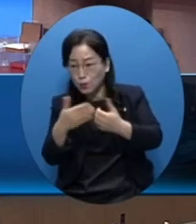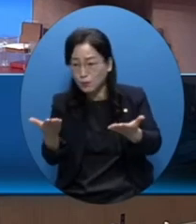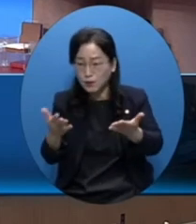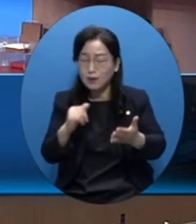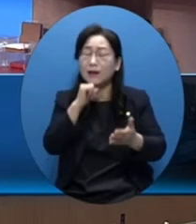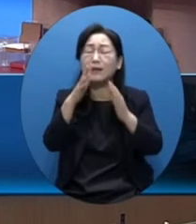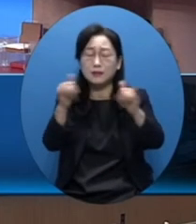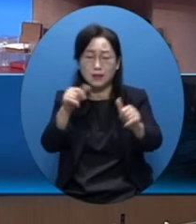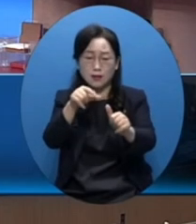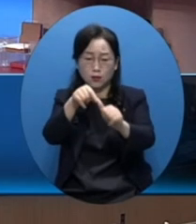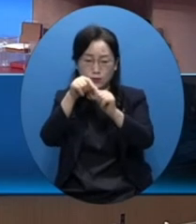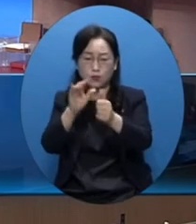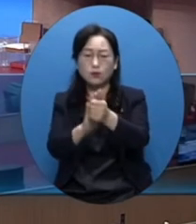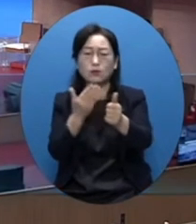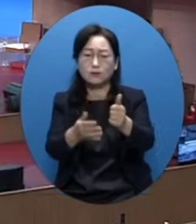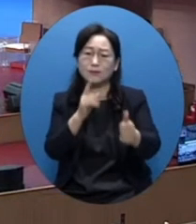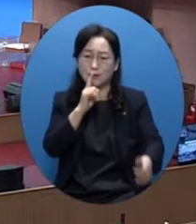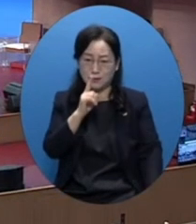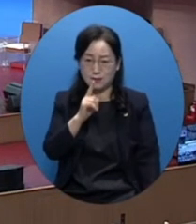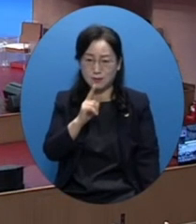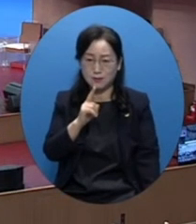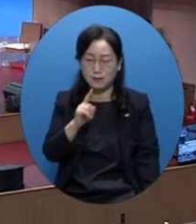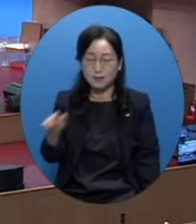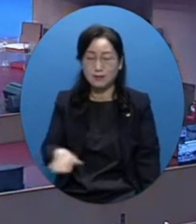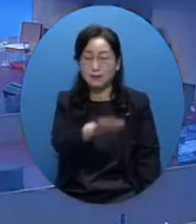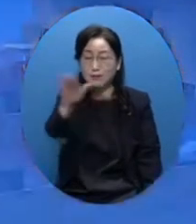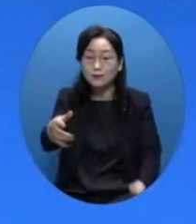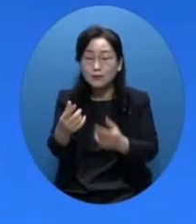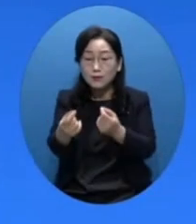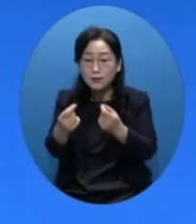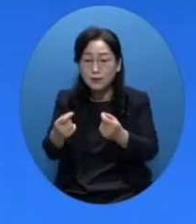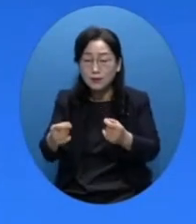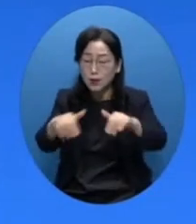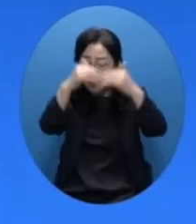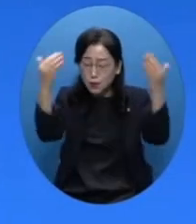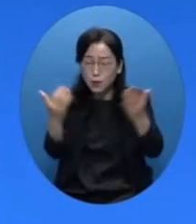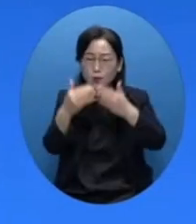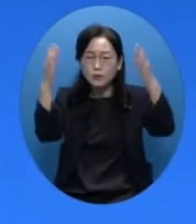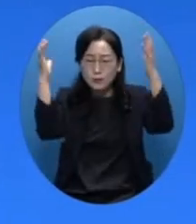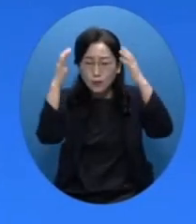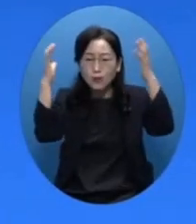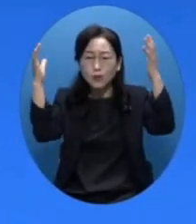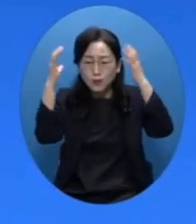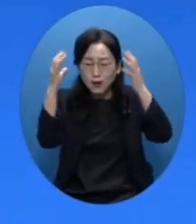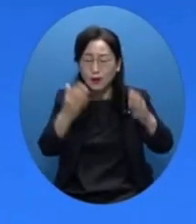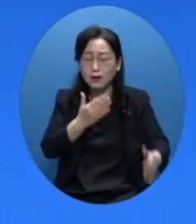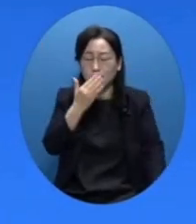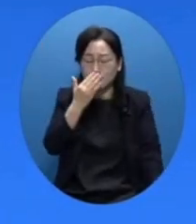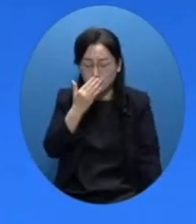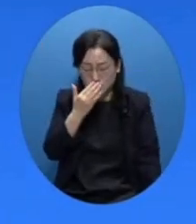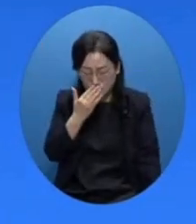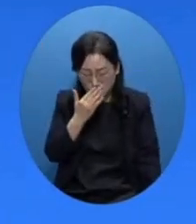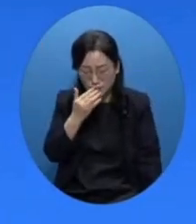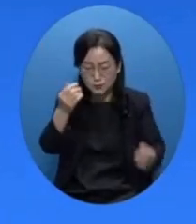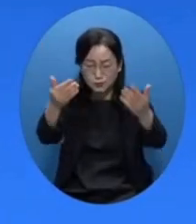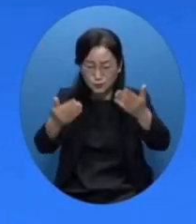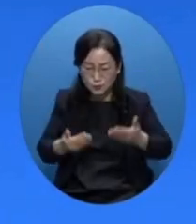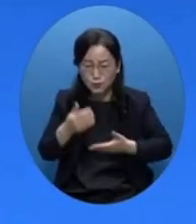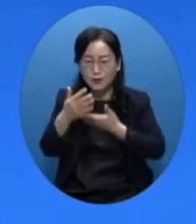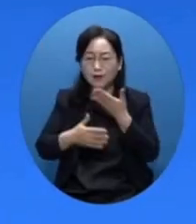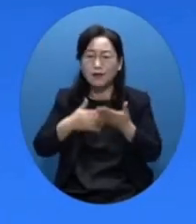성경은 말씀합니다 우리에게 당하는 모든 고난은 우리를 겸손하게 만드시는 하나님의